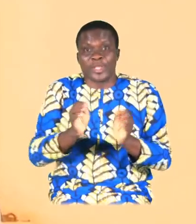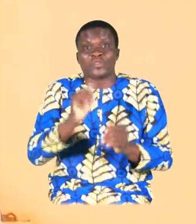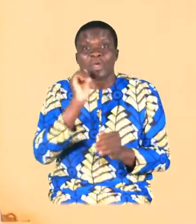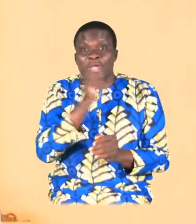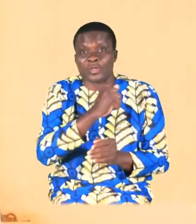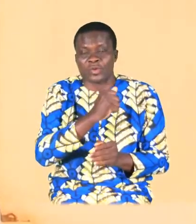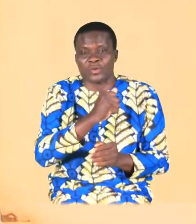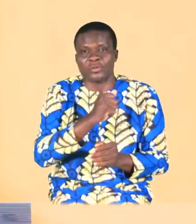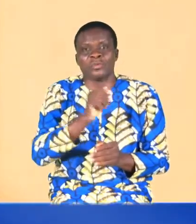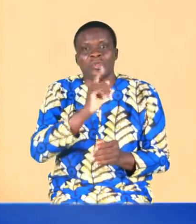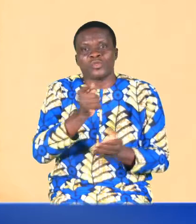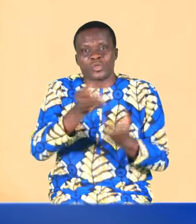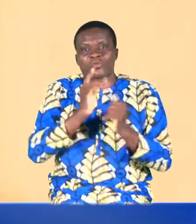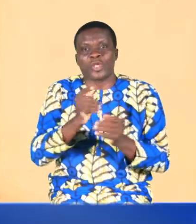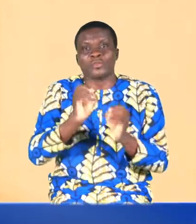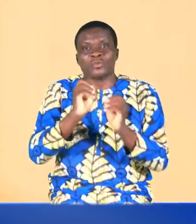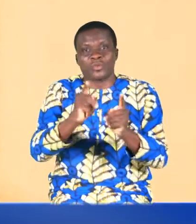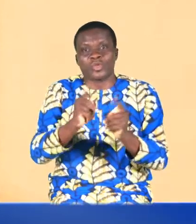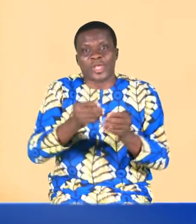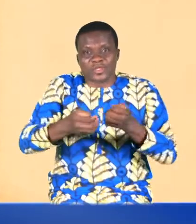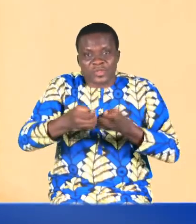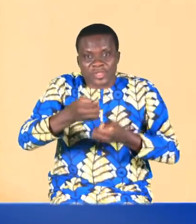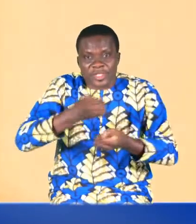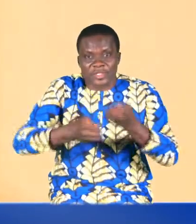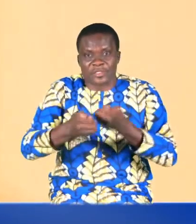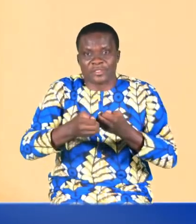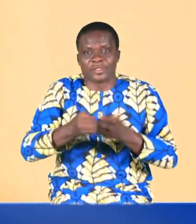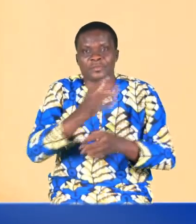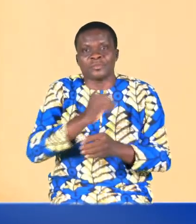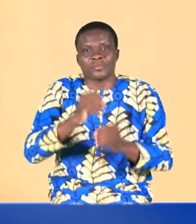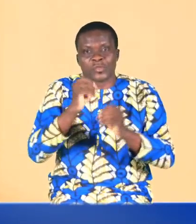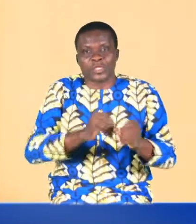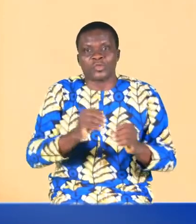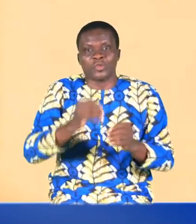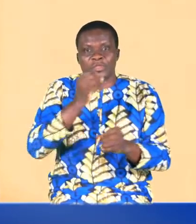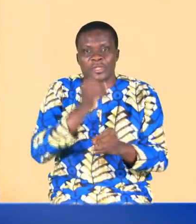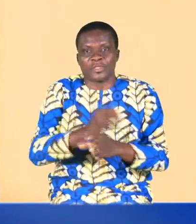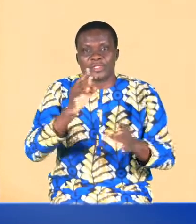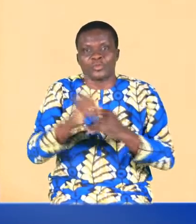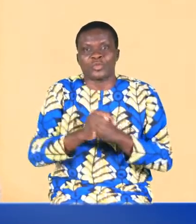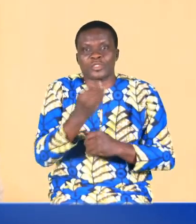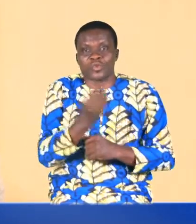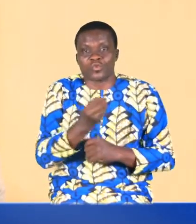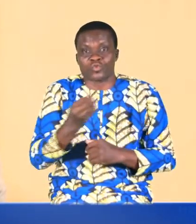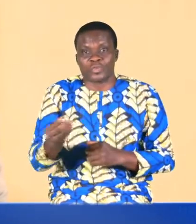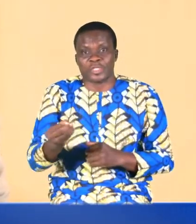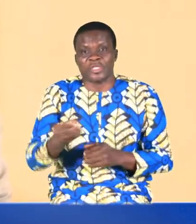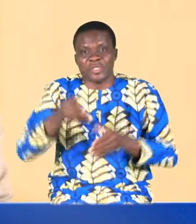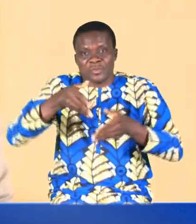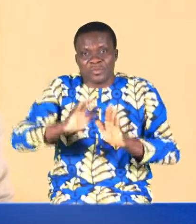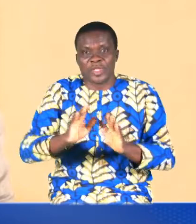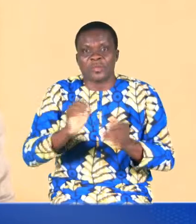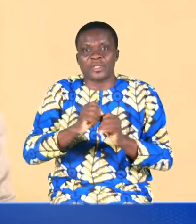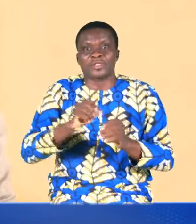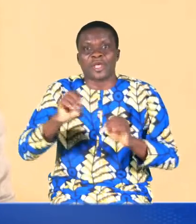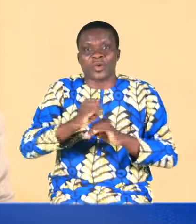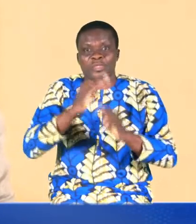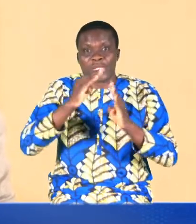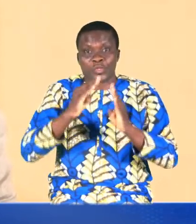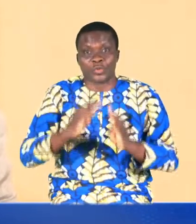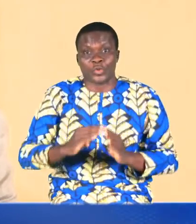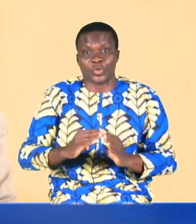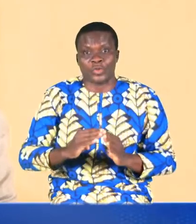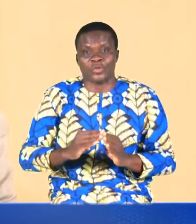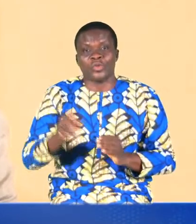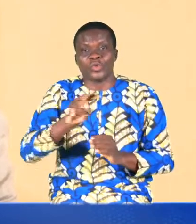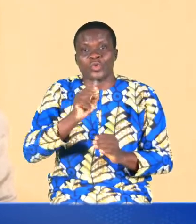agricole se veut être une occasion d'échange et de mise à disposition d'outils permettant aux entrepreneurs